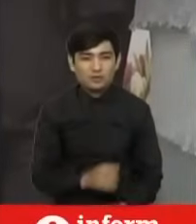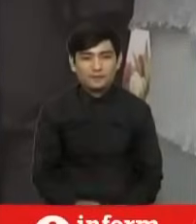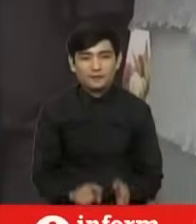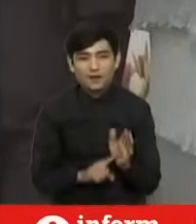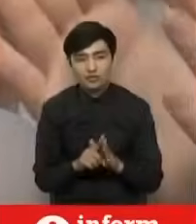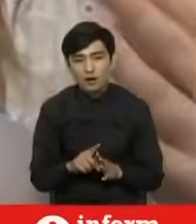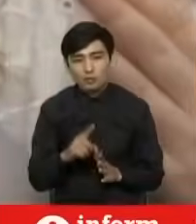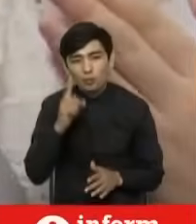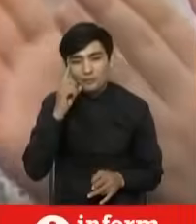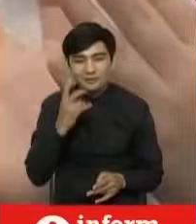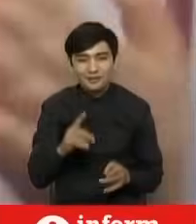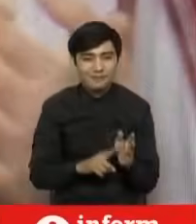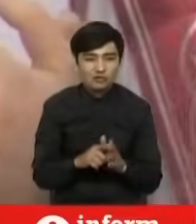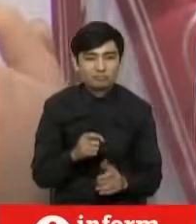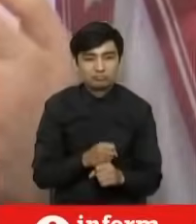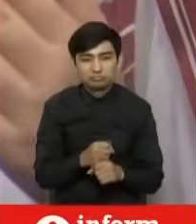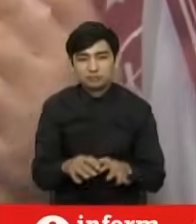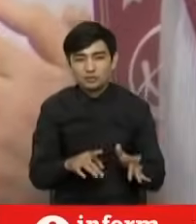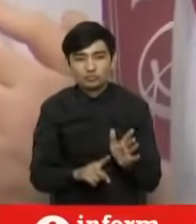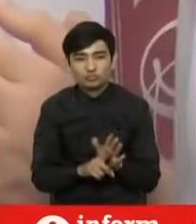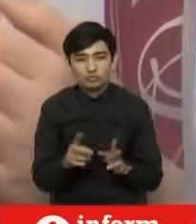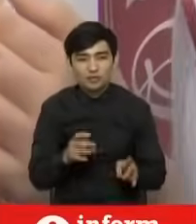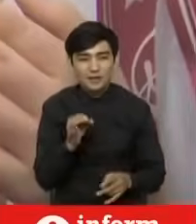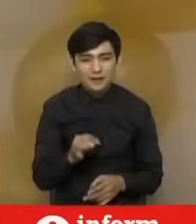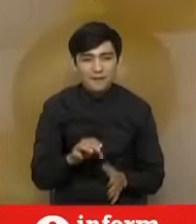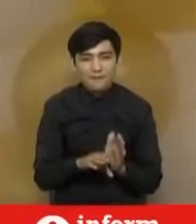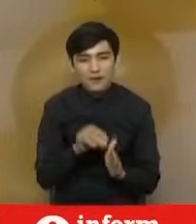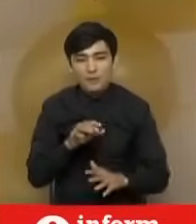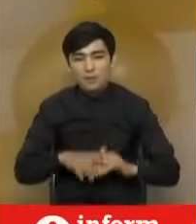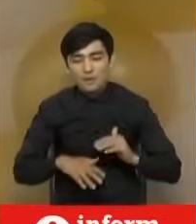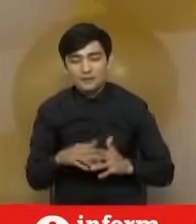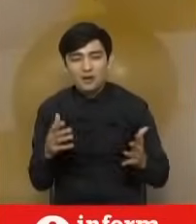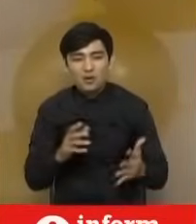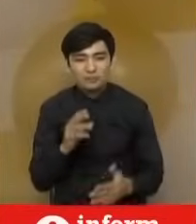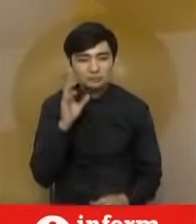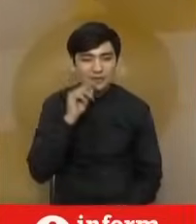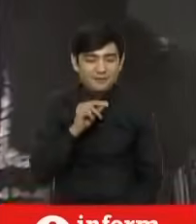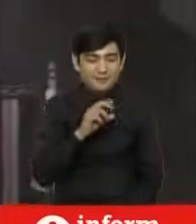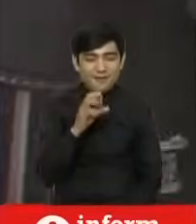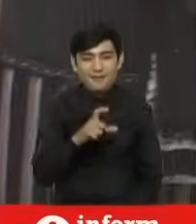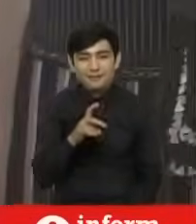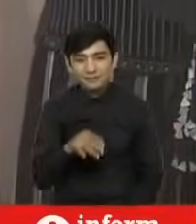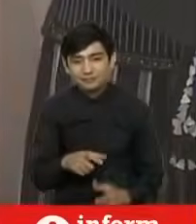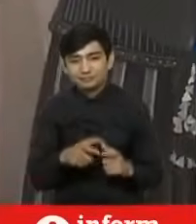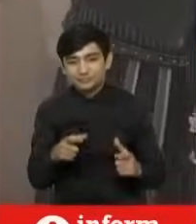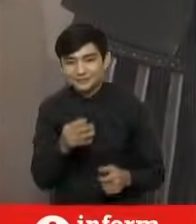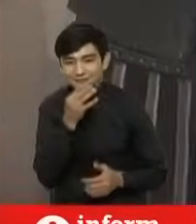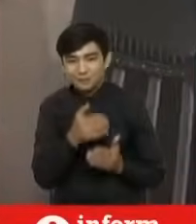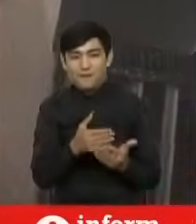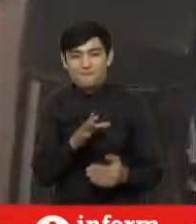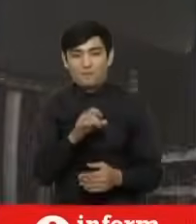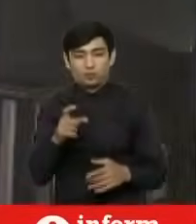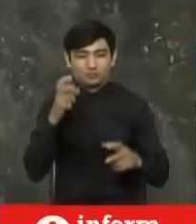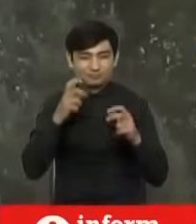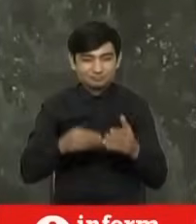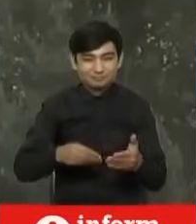начавший делай. Эта пословица всецело описывает то, как нужно отнестись к выбору профессии. Перед тем, как сдавать ЕНТ и подавать документы в ВУЗ, родителям вместе